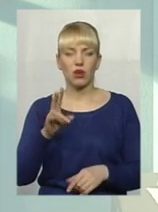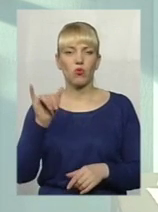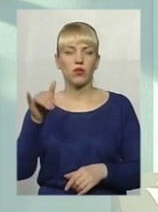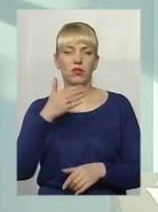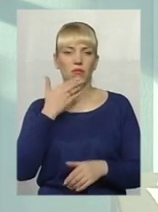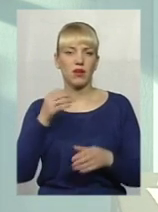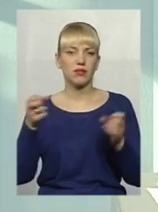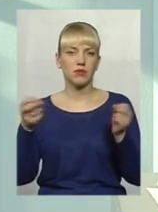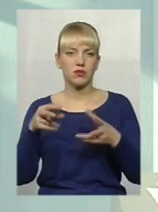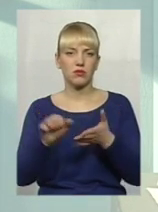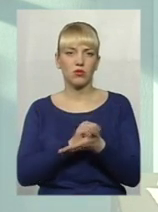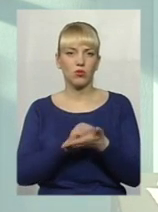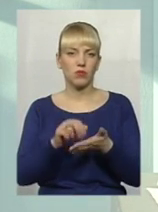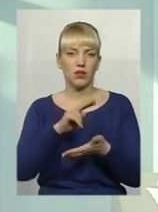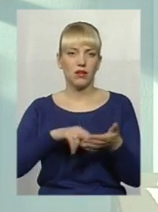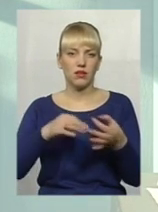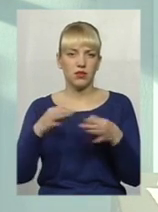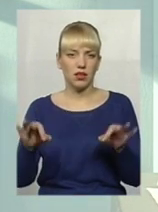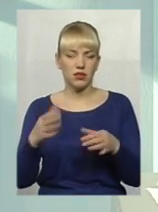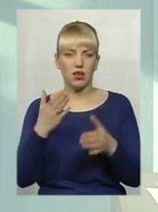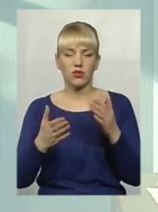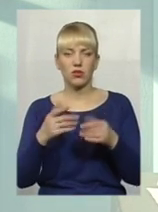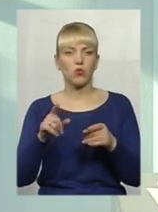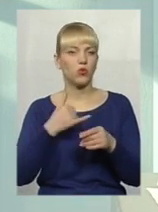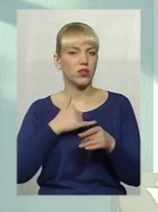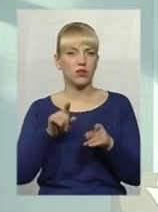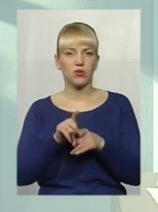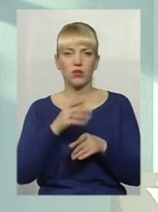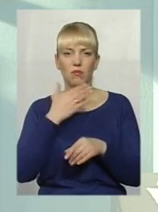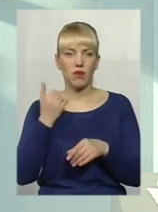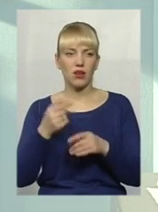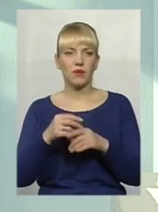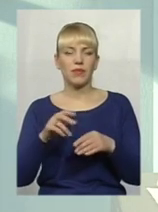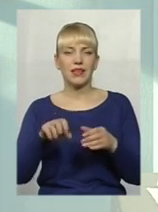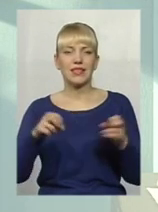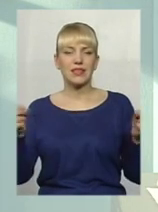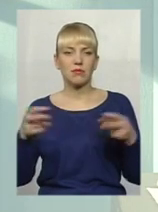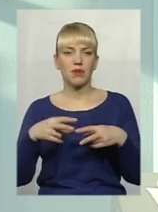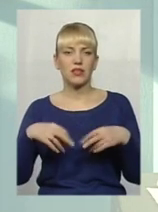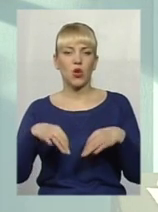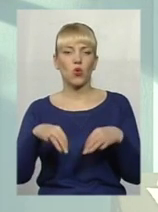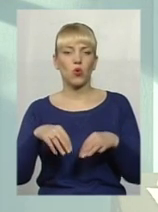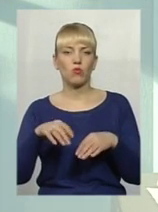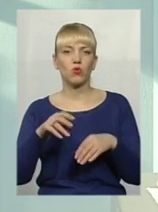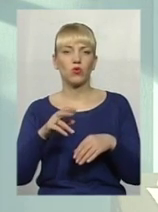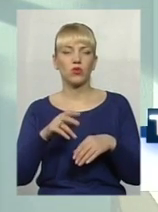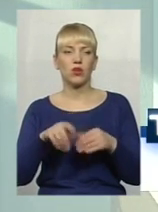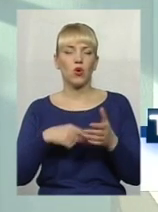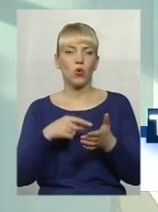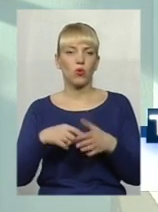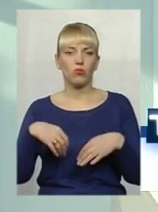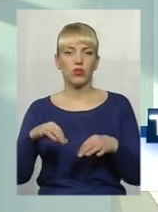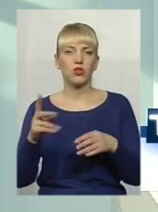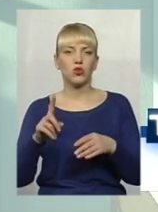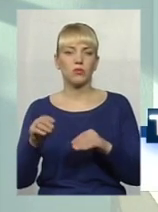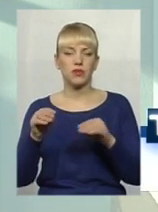з небезпечними відходами. Такої ж ліцензії немає і в нашого комунального підприємства спецкомунального Комунтранс, яке б могло б там поставити в себе на